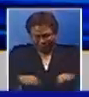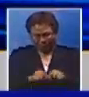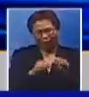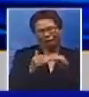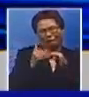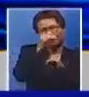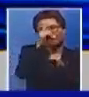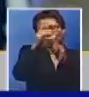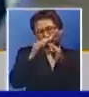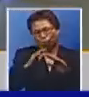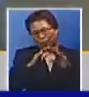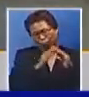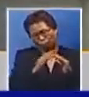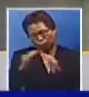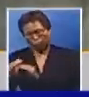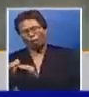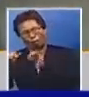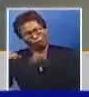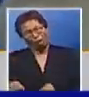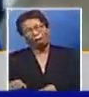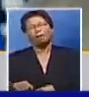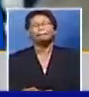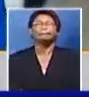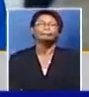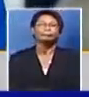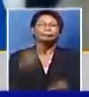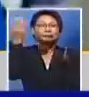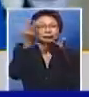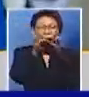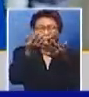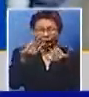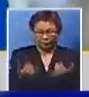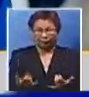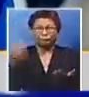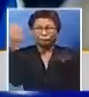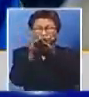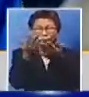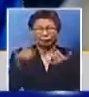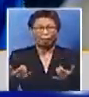perancangan Felda. Sehingga kini telah terdapat